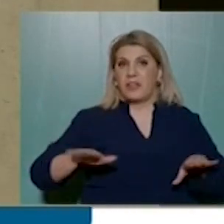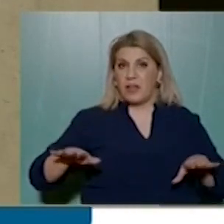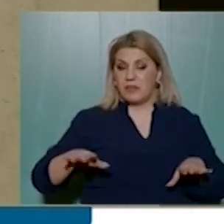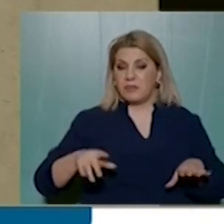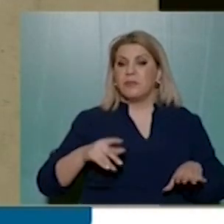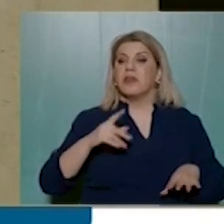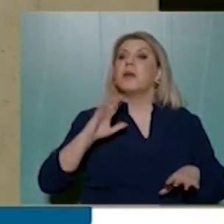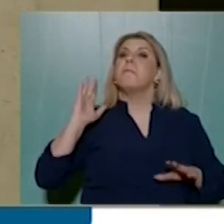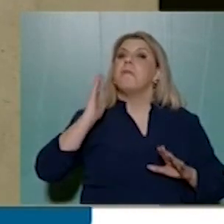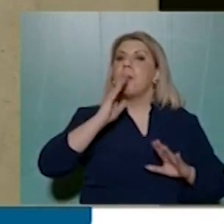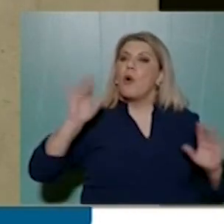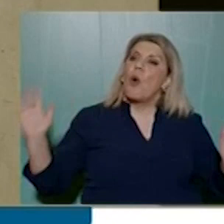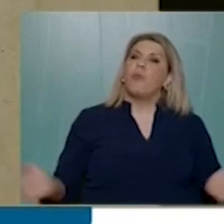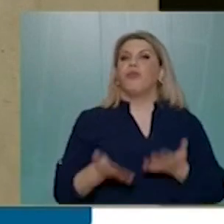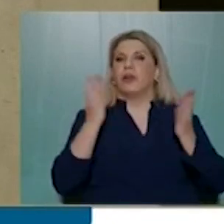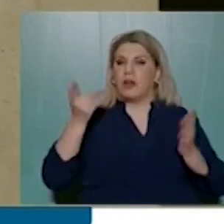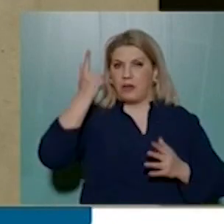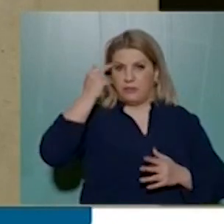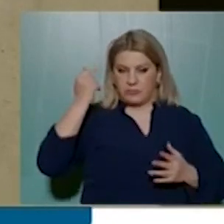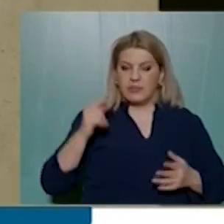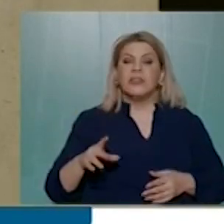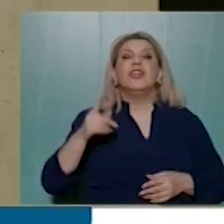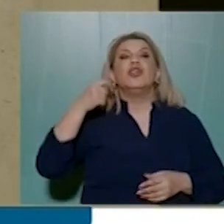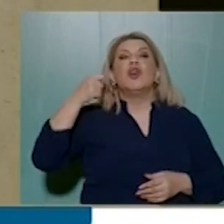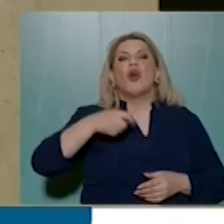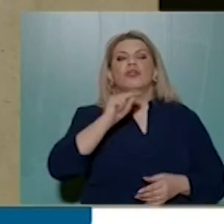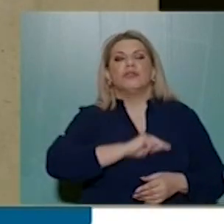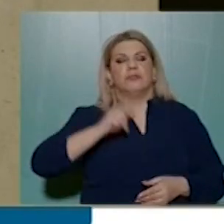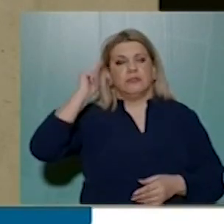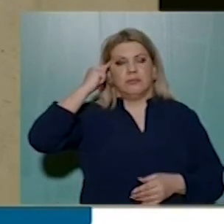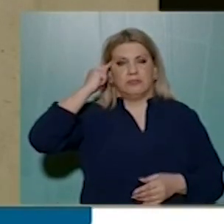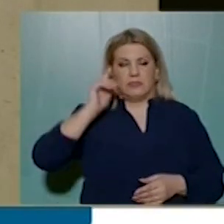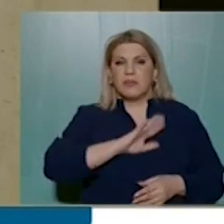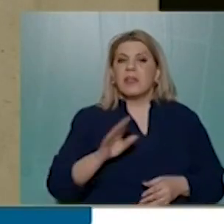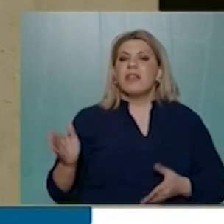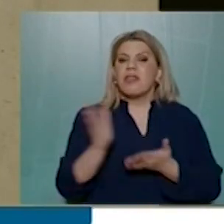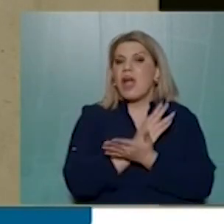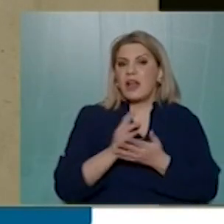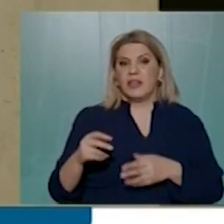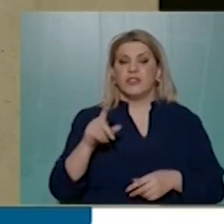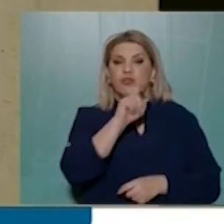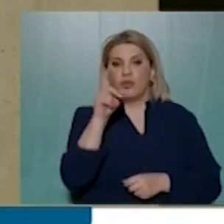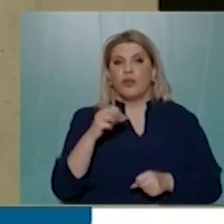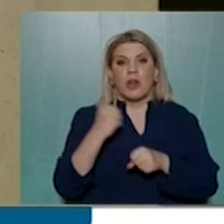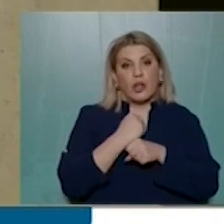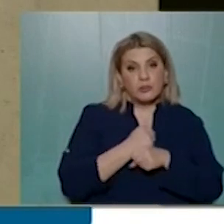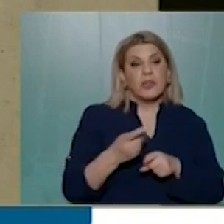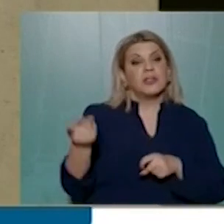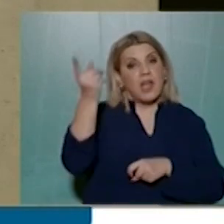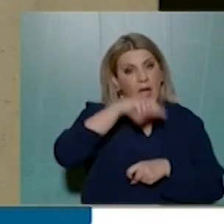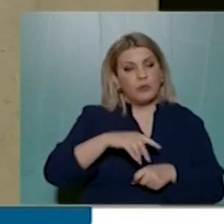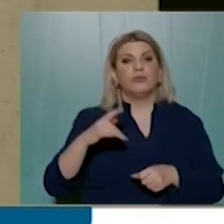το πάμε και όπου βγει την εγκληματική πολιτική του κόστους οφέλους να διαλύει τις ζωές των εργαζομένων και σε άλλους